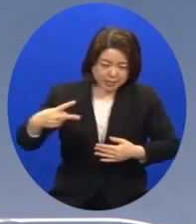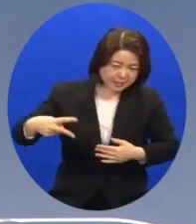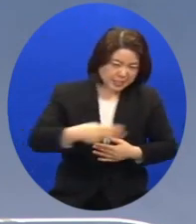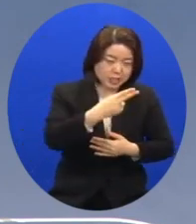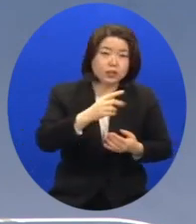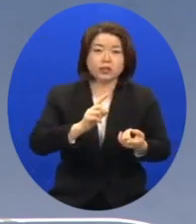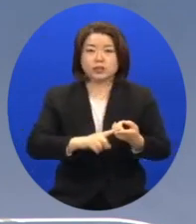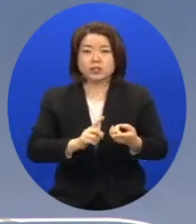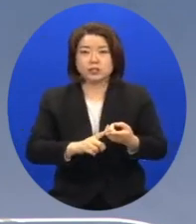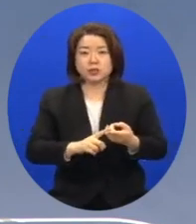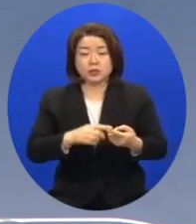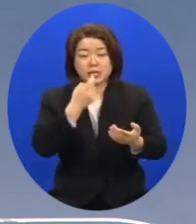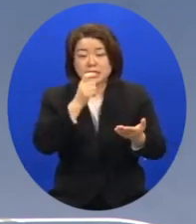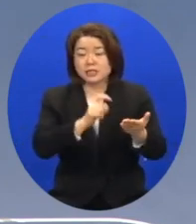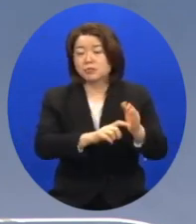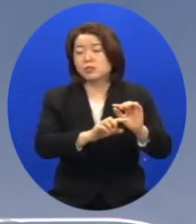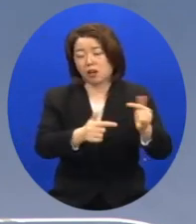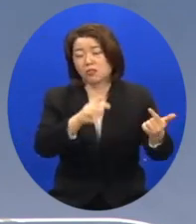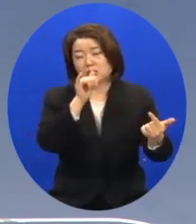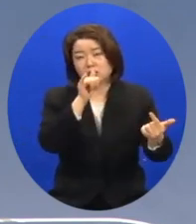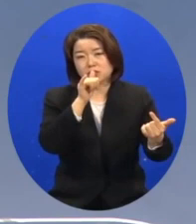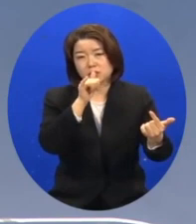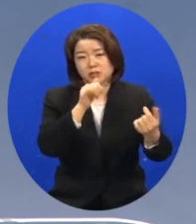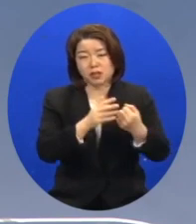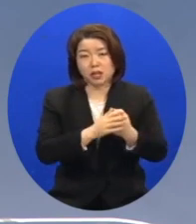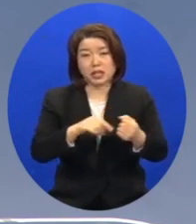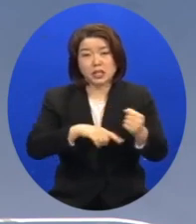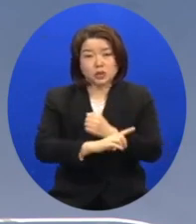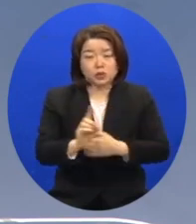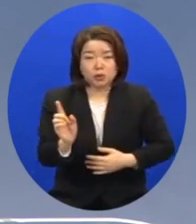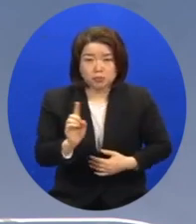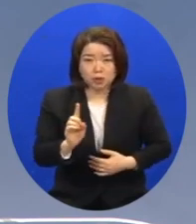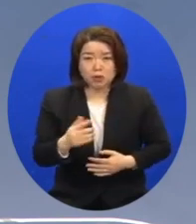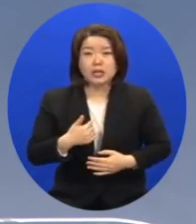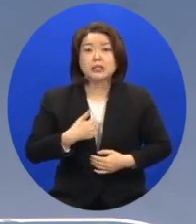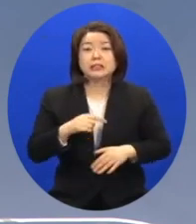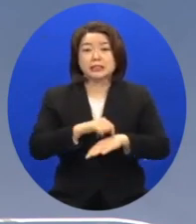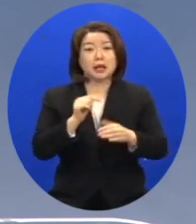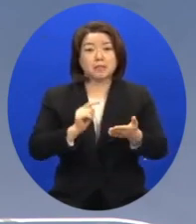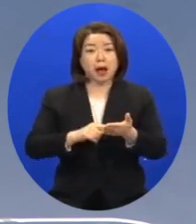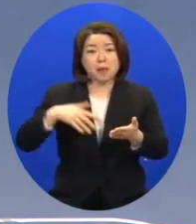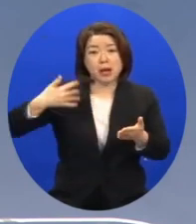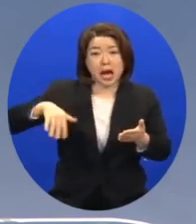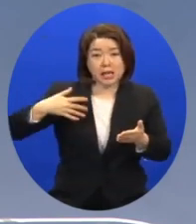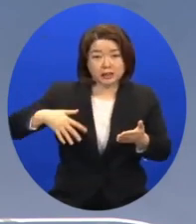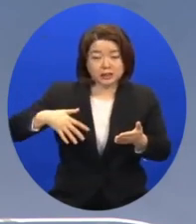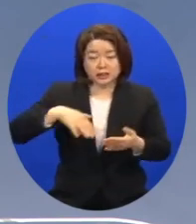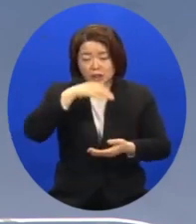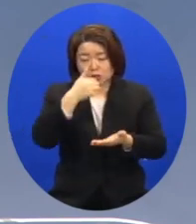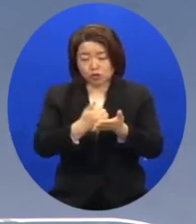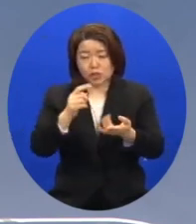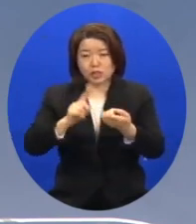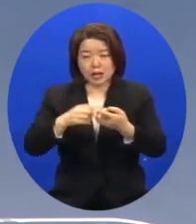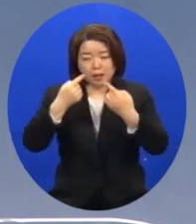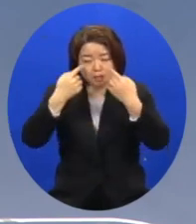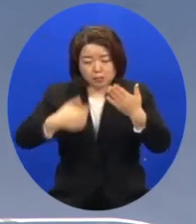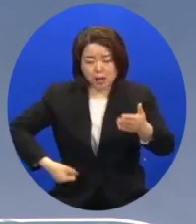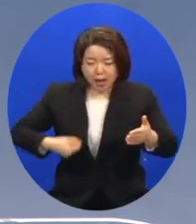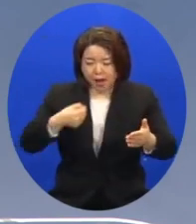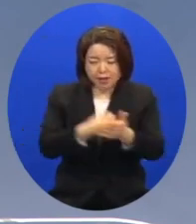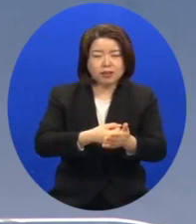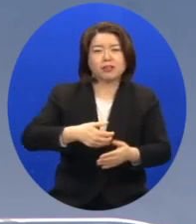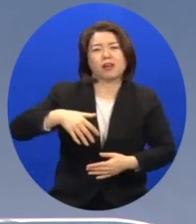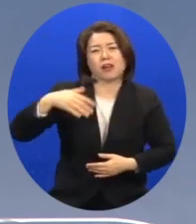참 쉽지 않았어요 이유는 제 마음이 아직 죄에 대한 분명한 결단이 서지